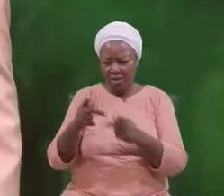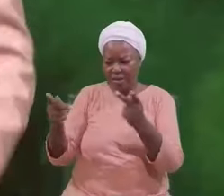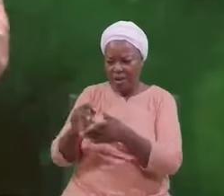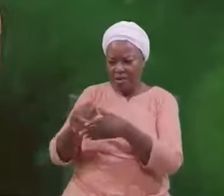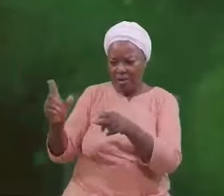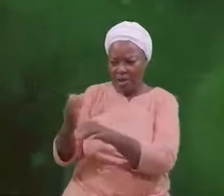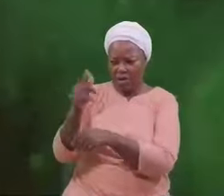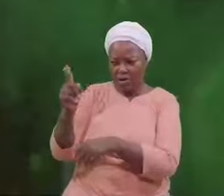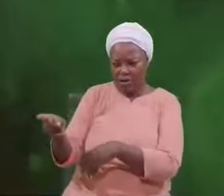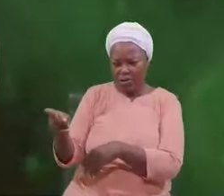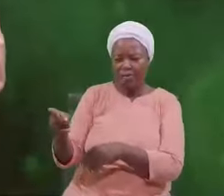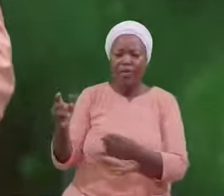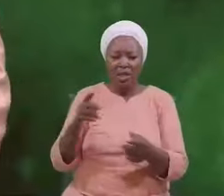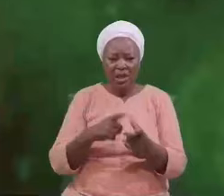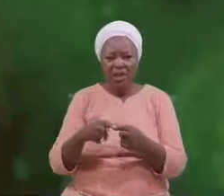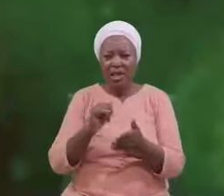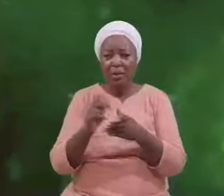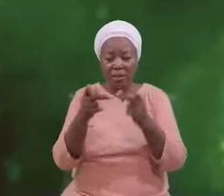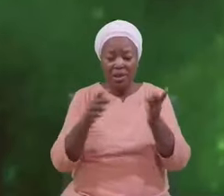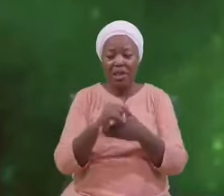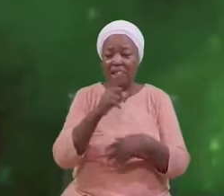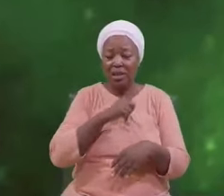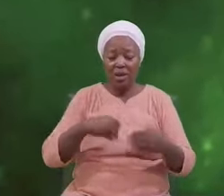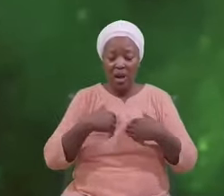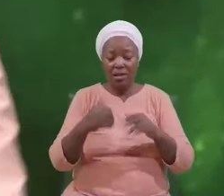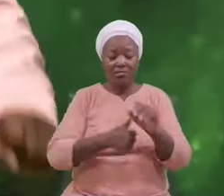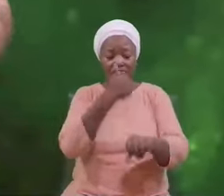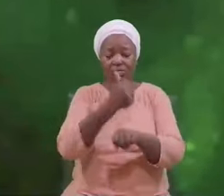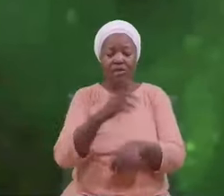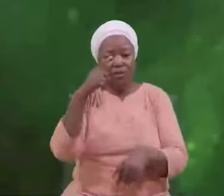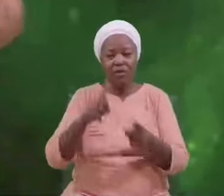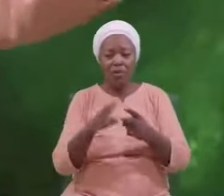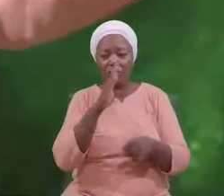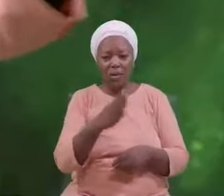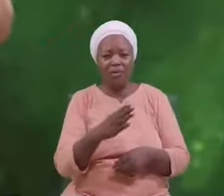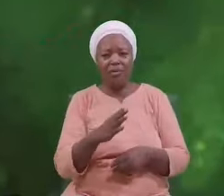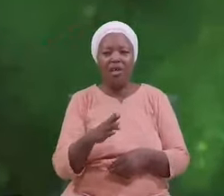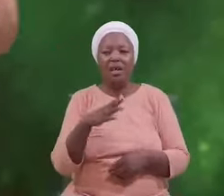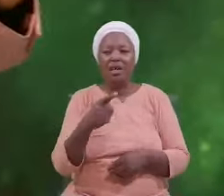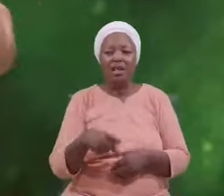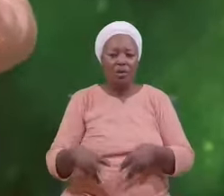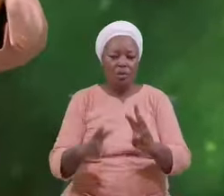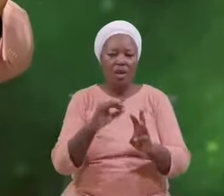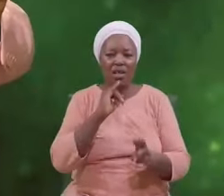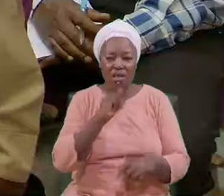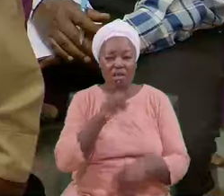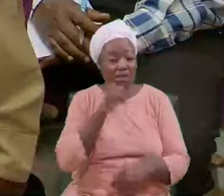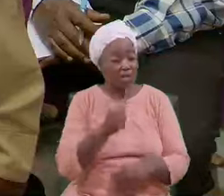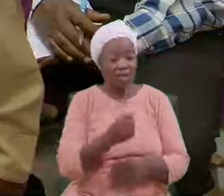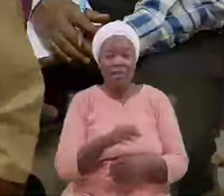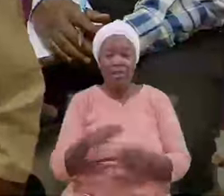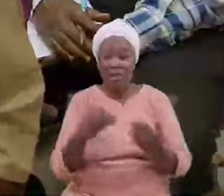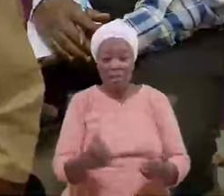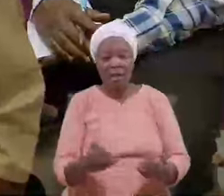que le lieu que le Seigneur a, le lieu auquel le Seigneur t'a destiné, que la voie est maintenant